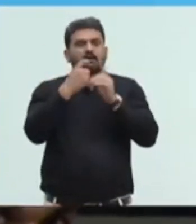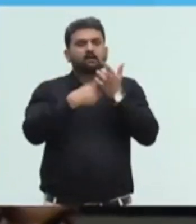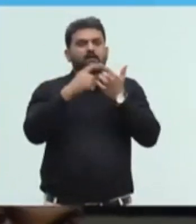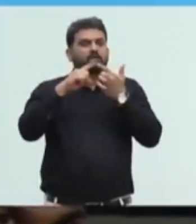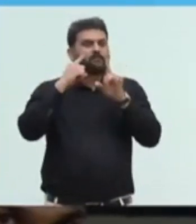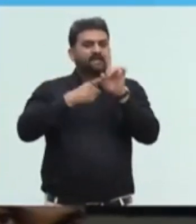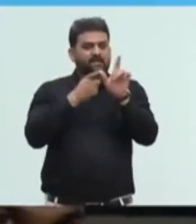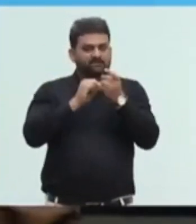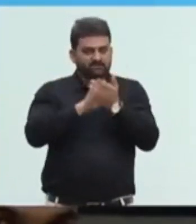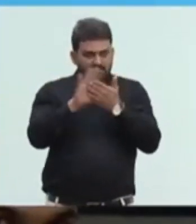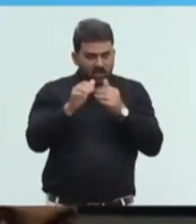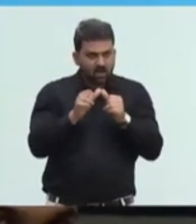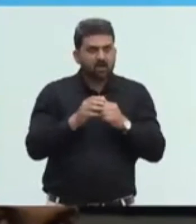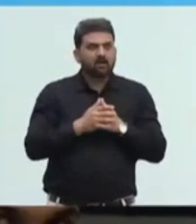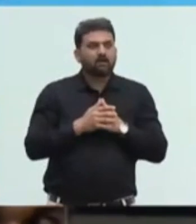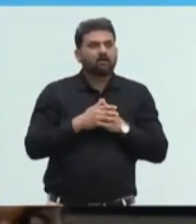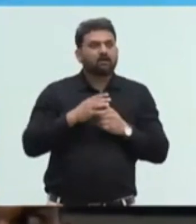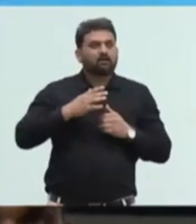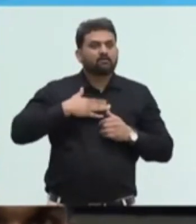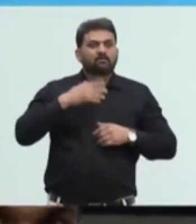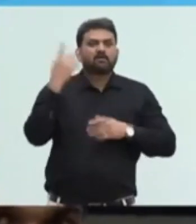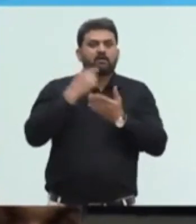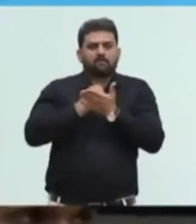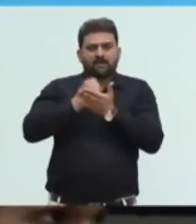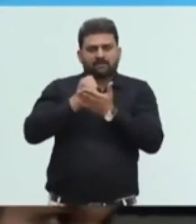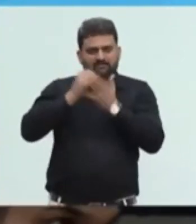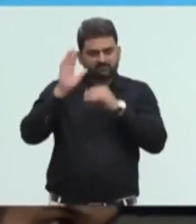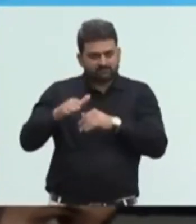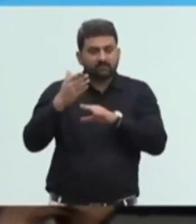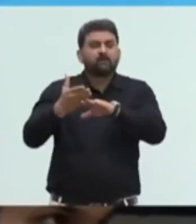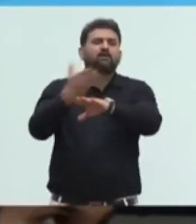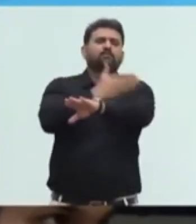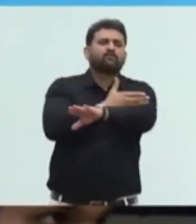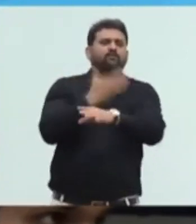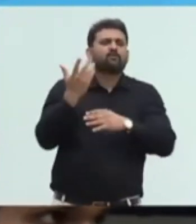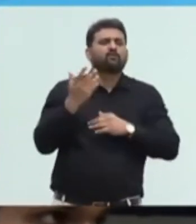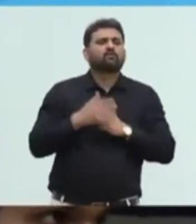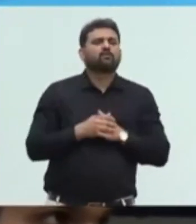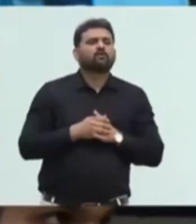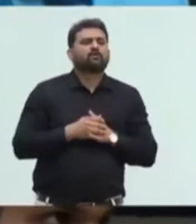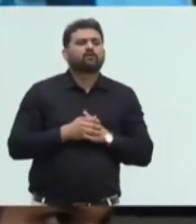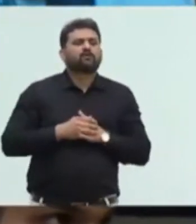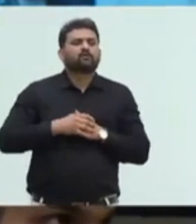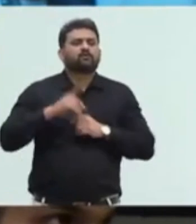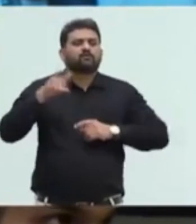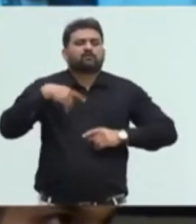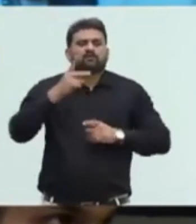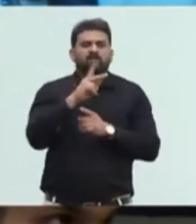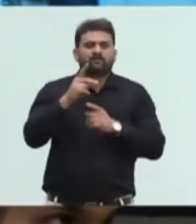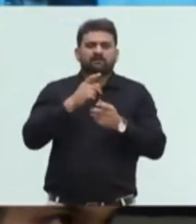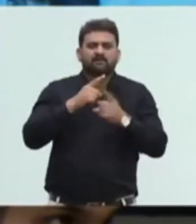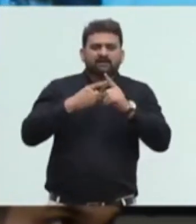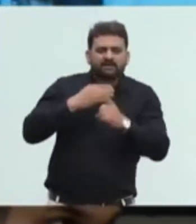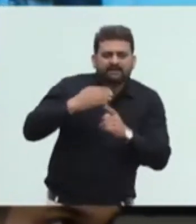शुक्र है वह मैं आप चार में उपस्थित करके उसको टीम में उसके पहले मैंने और चैटिंग बार में सब कुछ